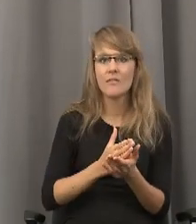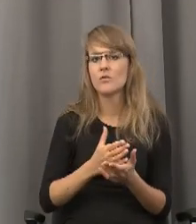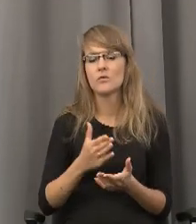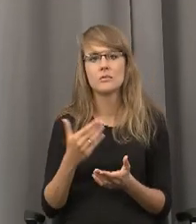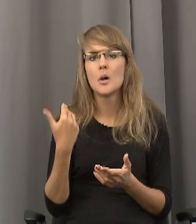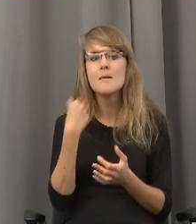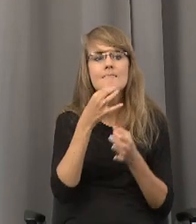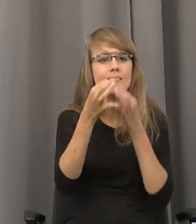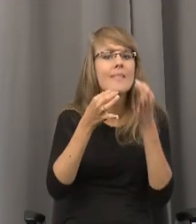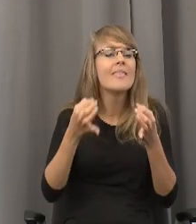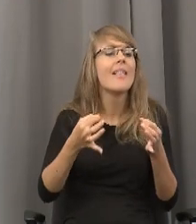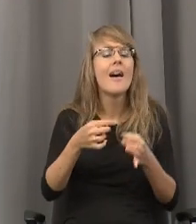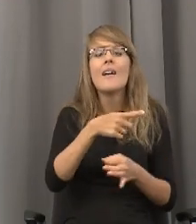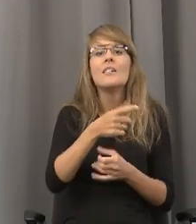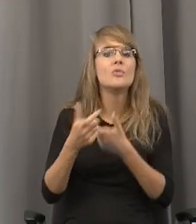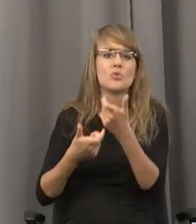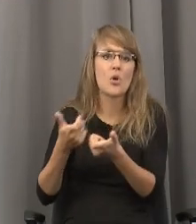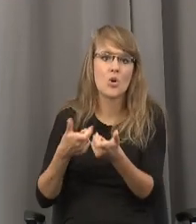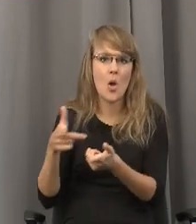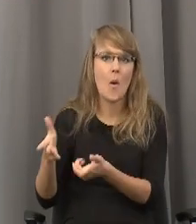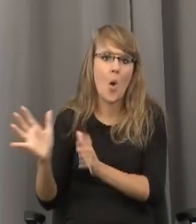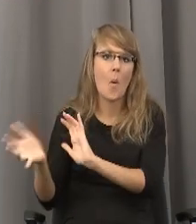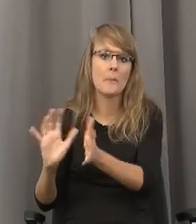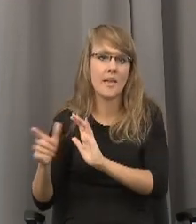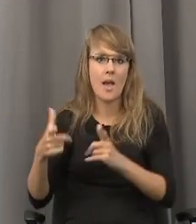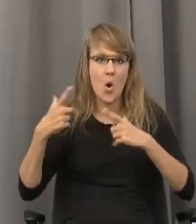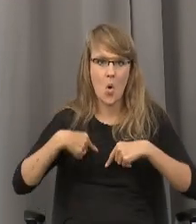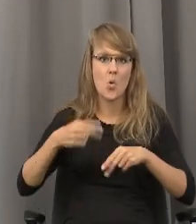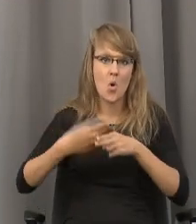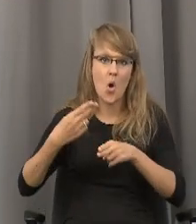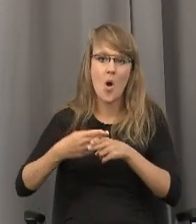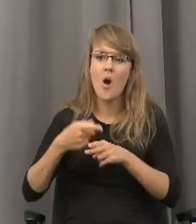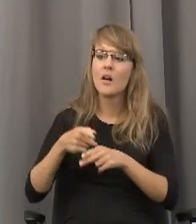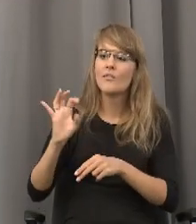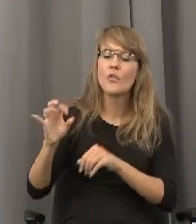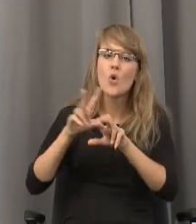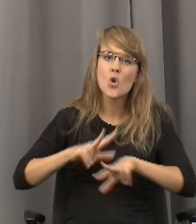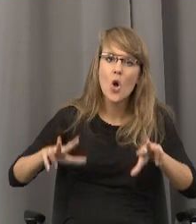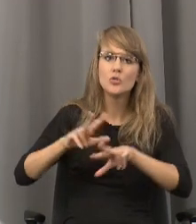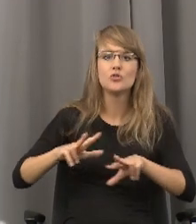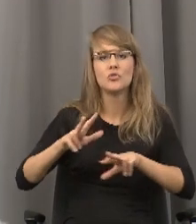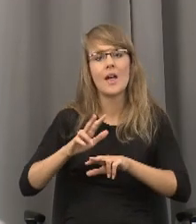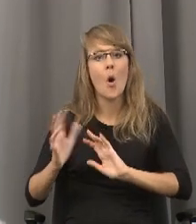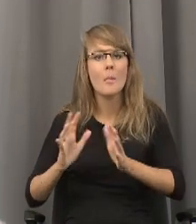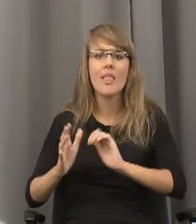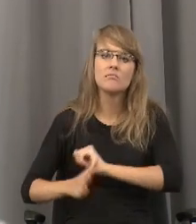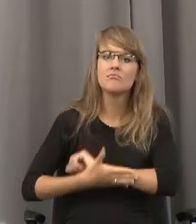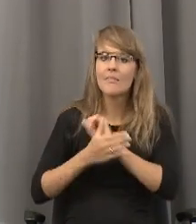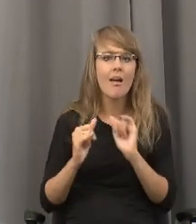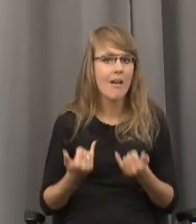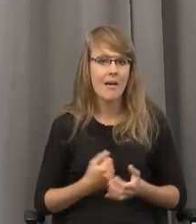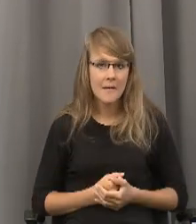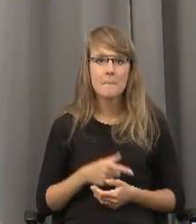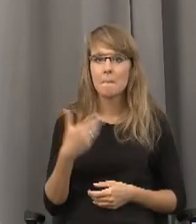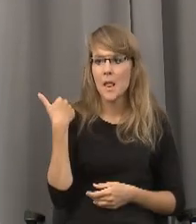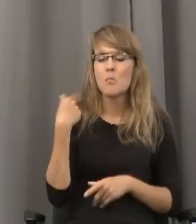obecnie stosowanych rozwiązań praktycznych w leczeniu i opiece nad osobami chorymi i wsparcia ich rodzin i opiekunów. I tak, w toku